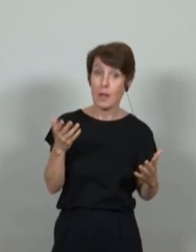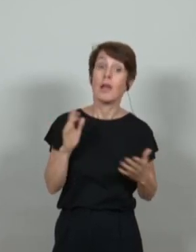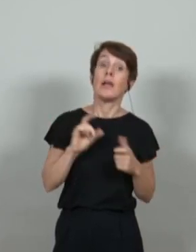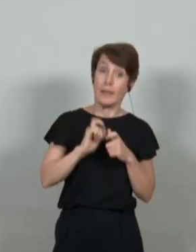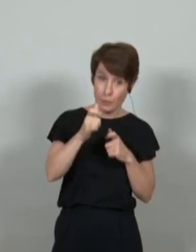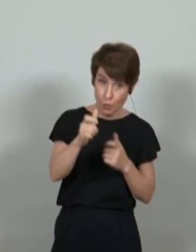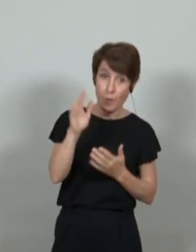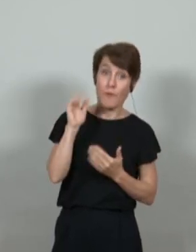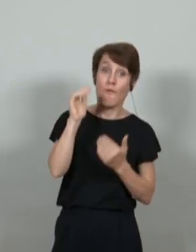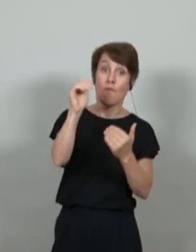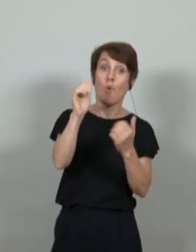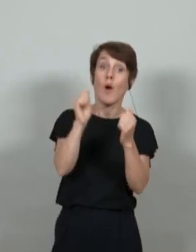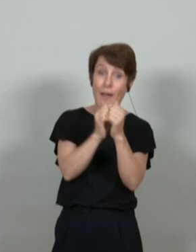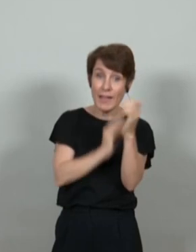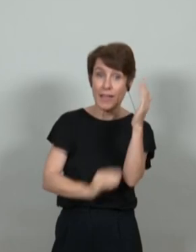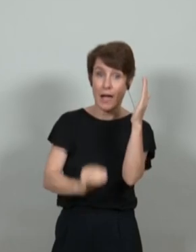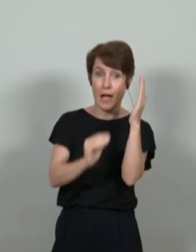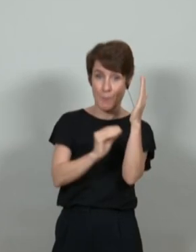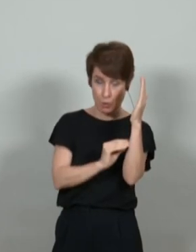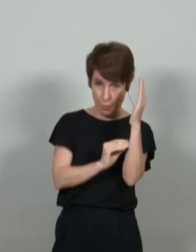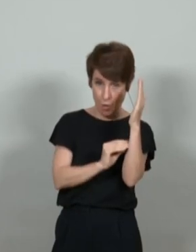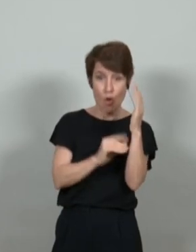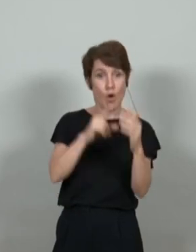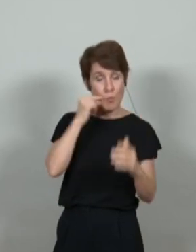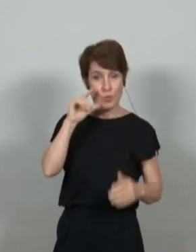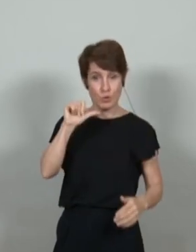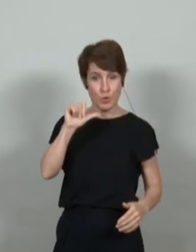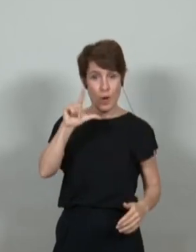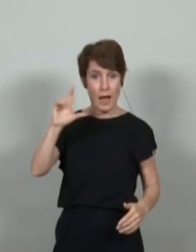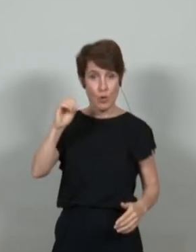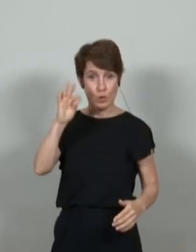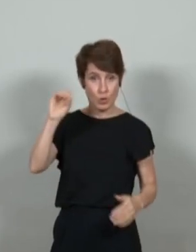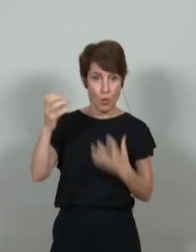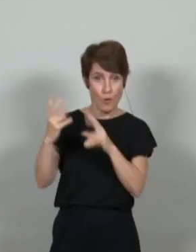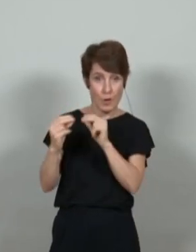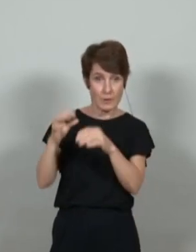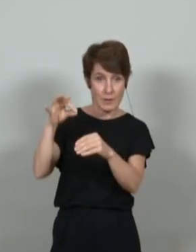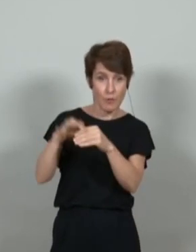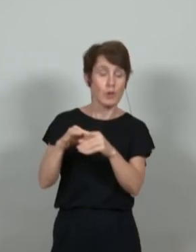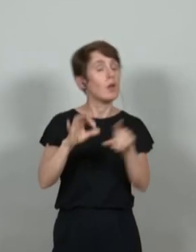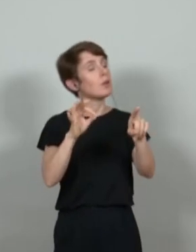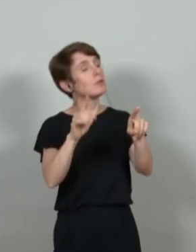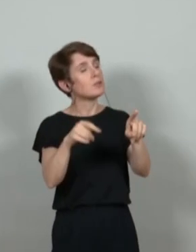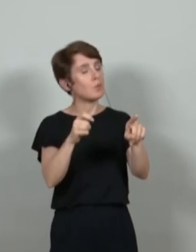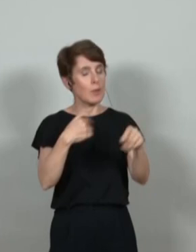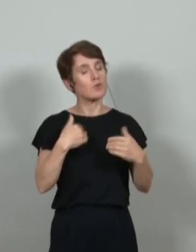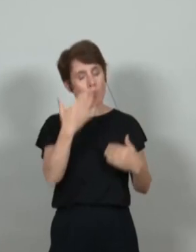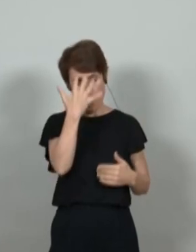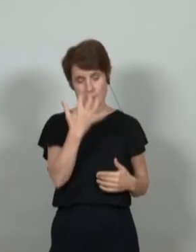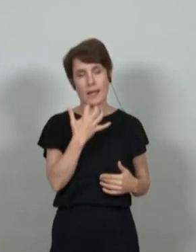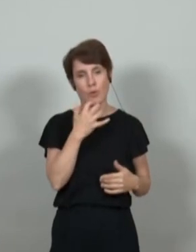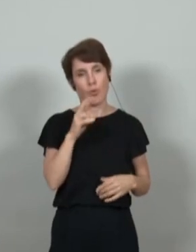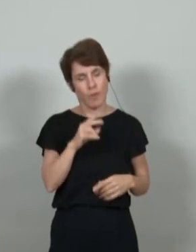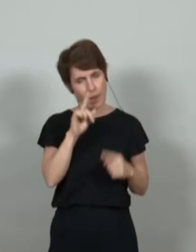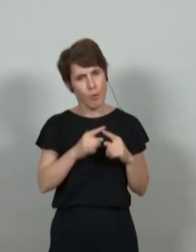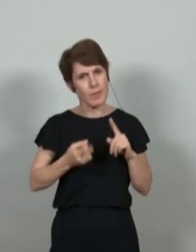amender vous pouvez faire une explication de vote monsieur à l'auto oui non c'est juste en étant sérieux c'est un sujet qui est très préoccupant